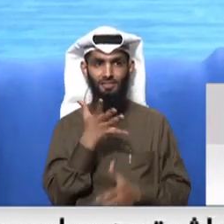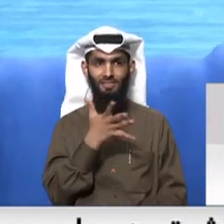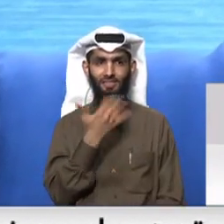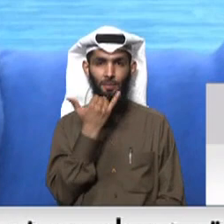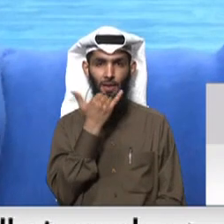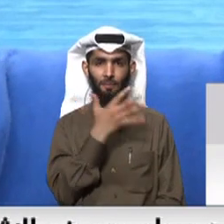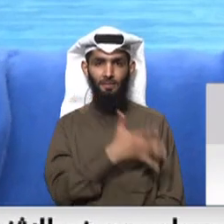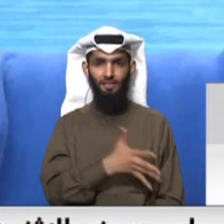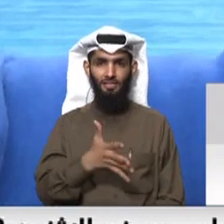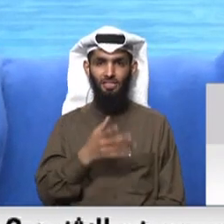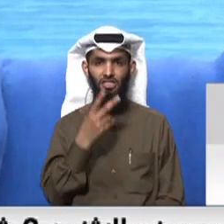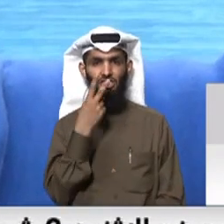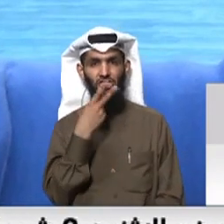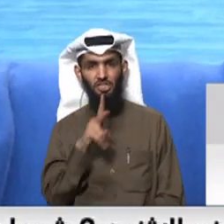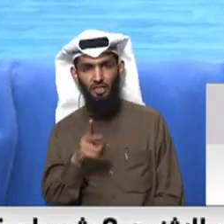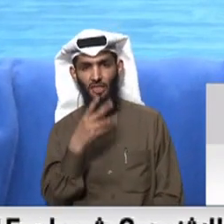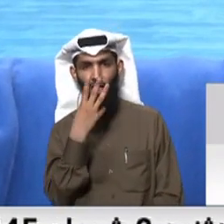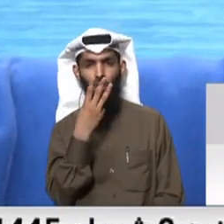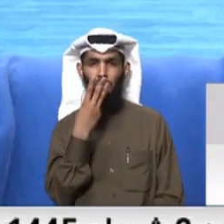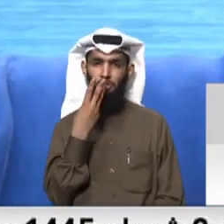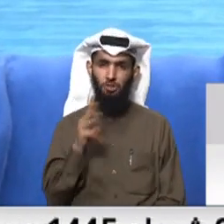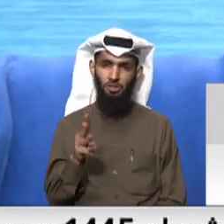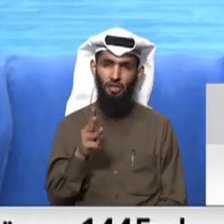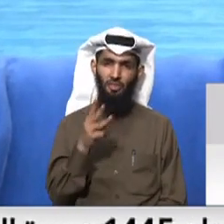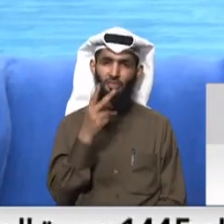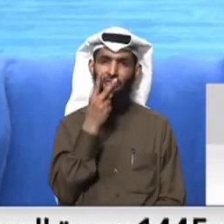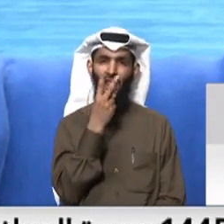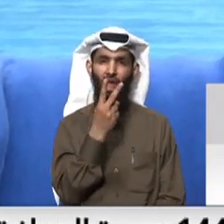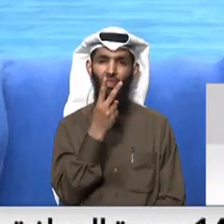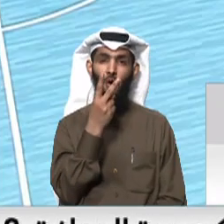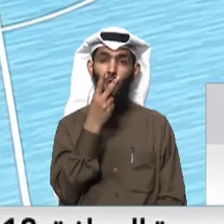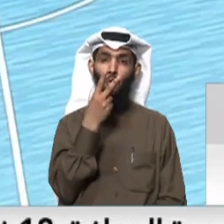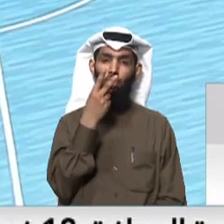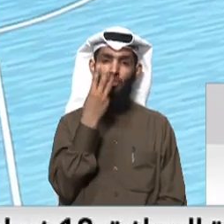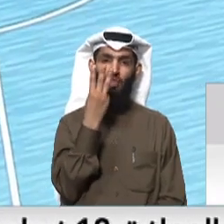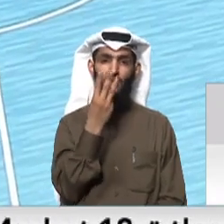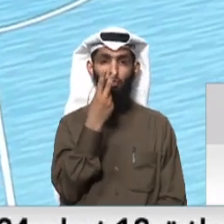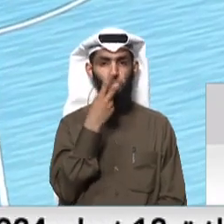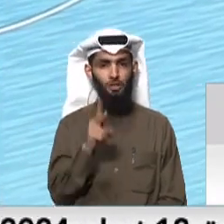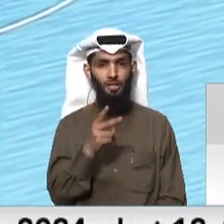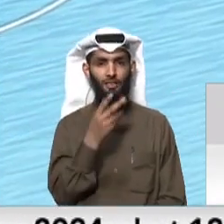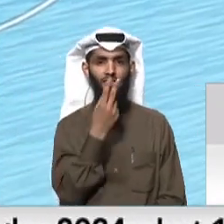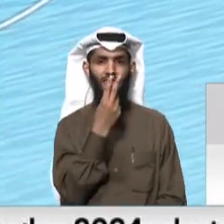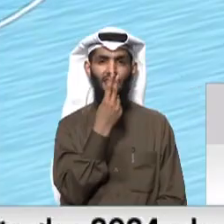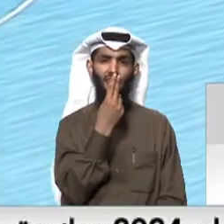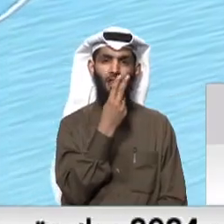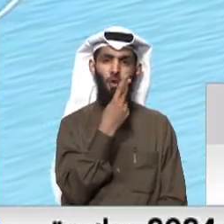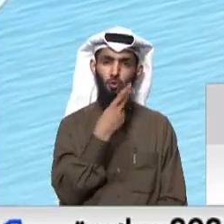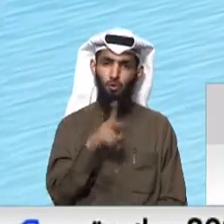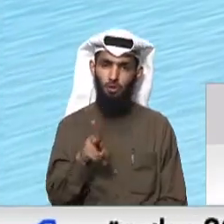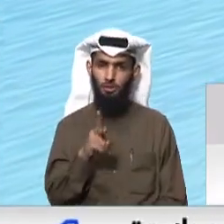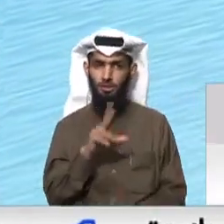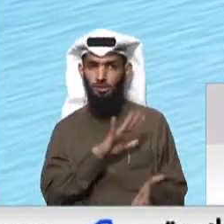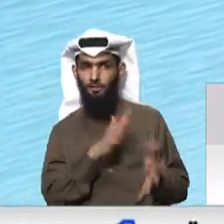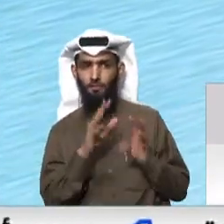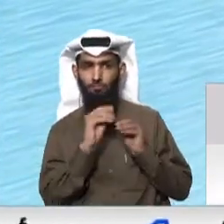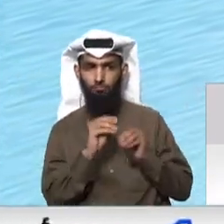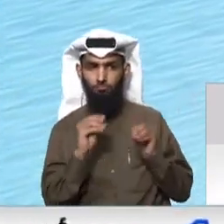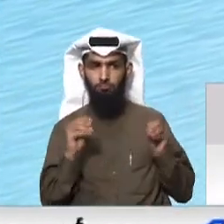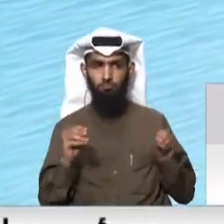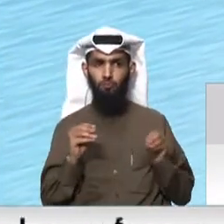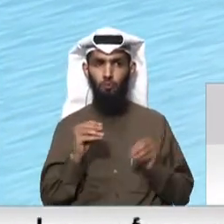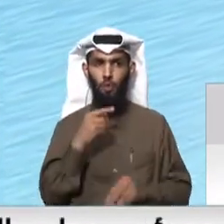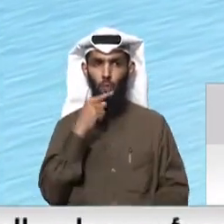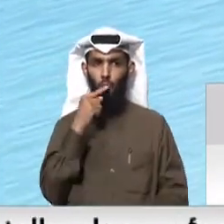هم من 20-22-23 سنة. قاعد نعد فريق للمستقبل إن شاء الله. إذن انطلاقة شهدت بجولتها الأولى